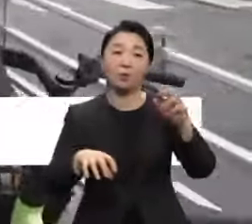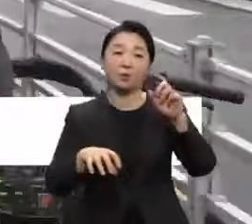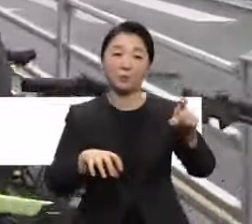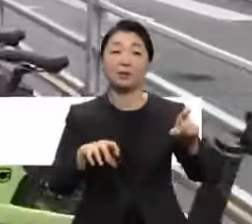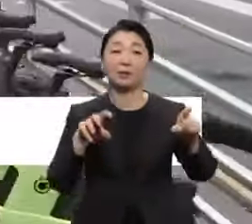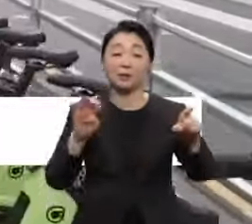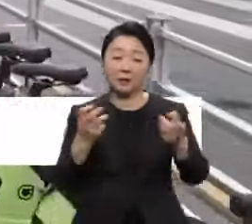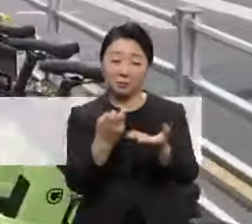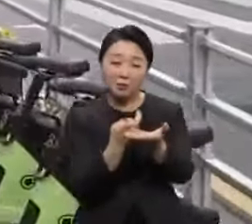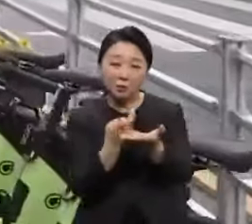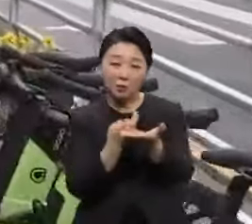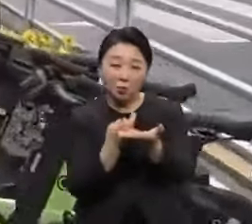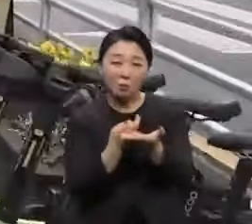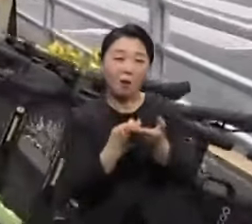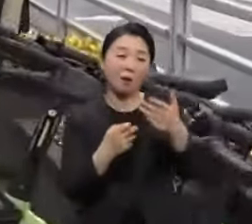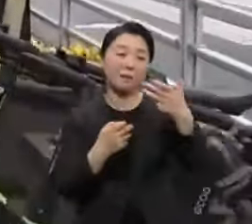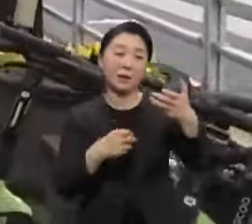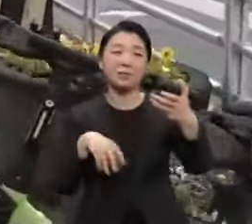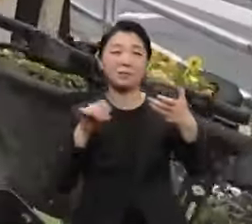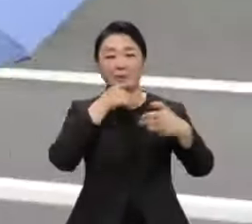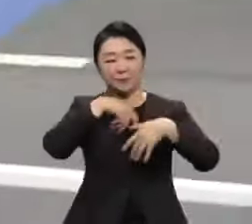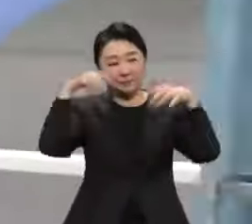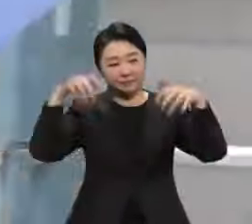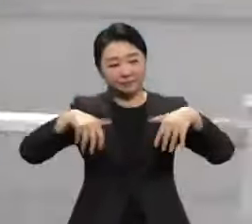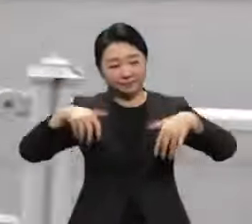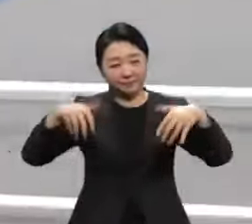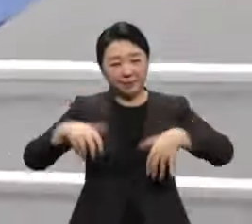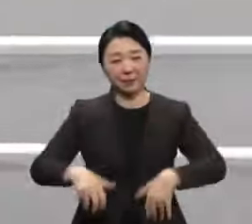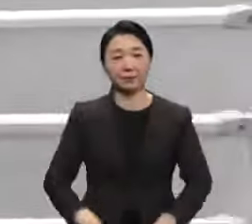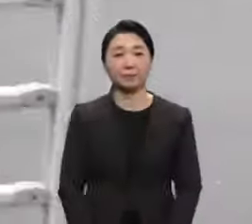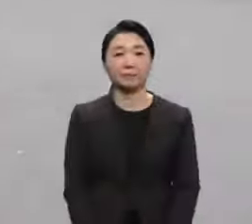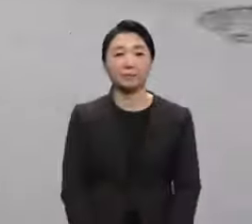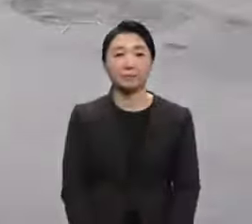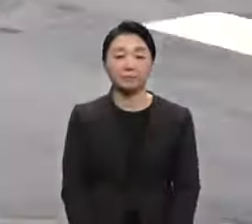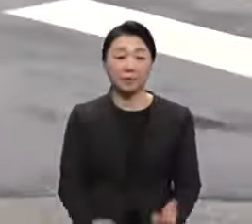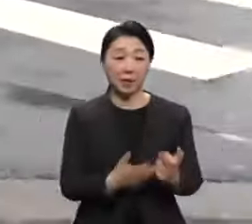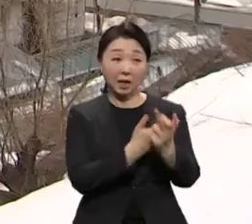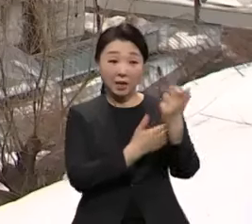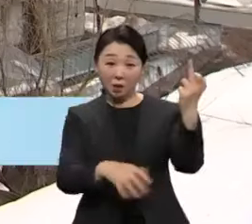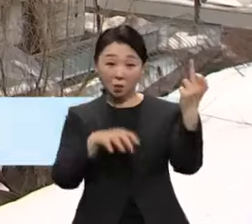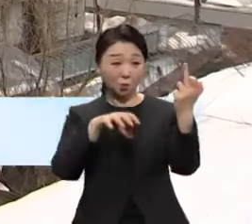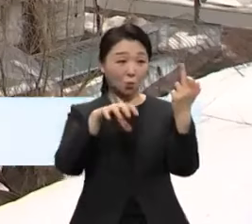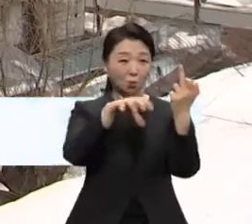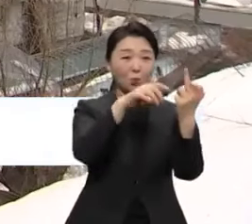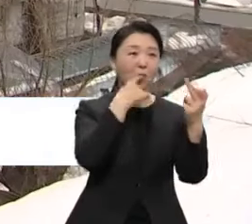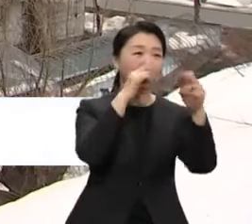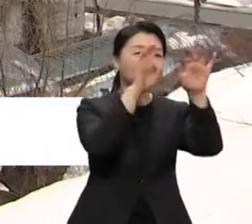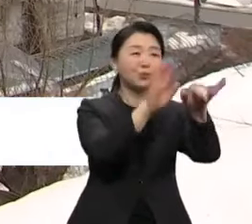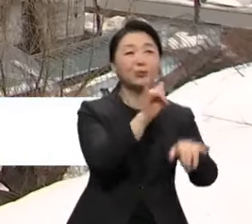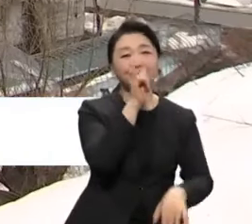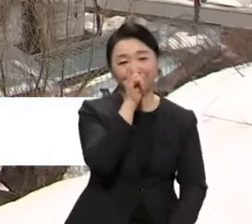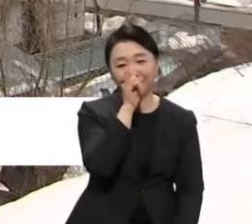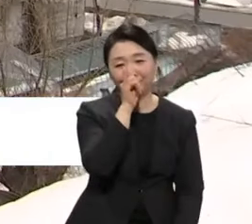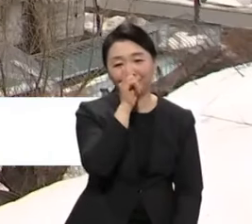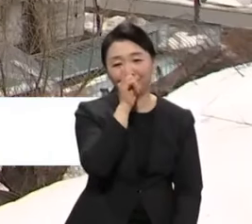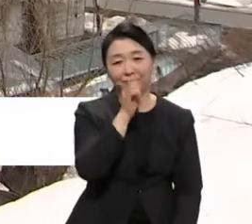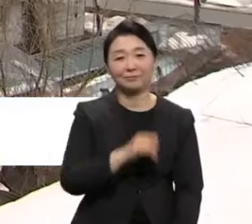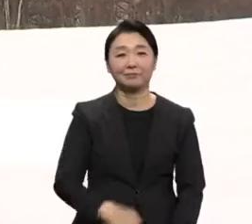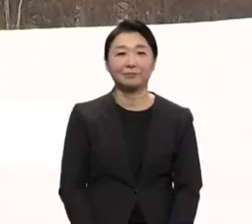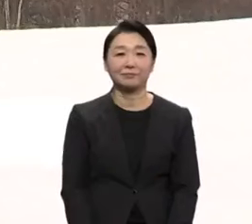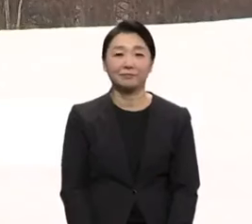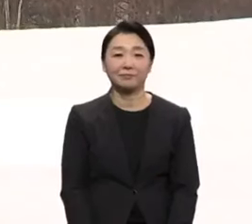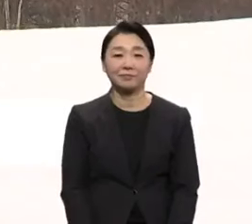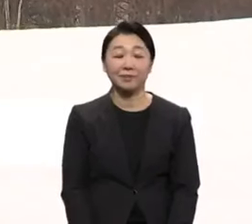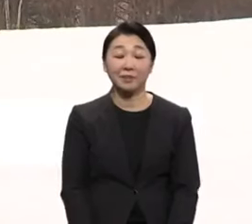제주도엔 많게는 80mm 비가 오겠습니다 강원 산에선 눈이 내리는 곳도 있겠습니다